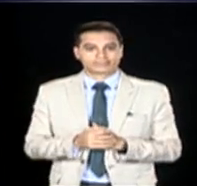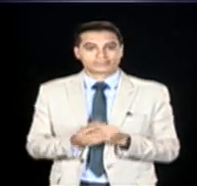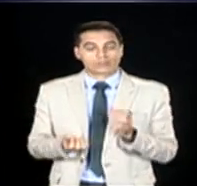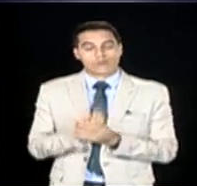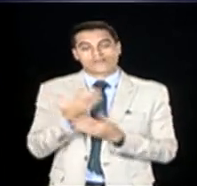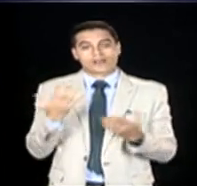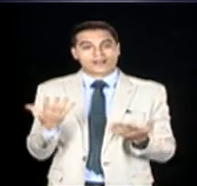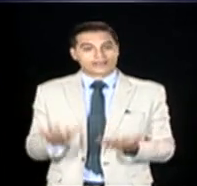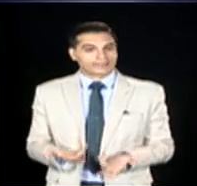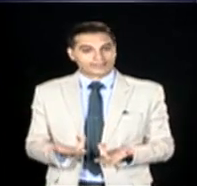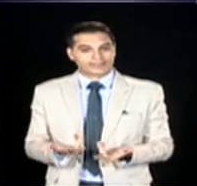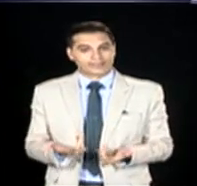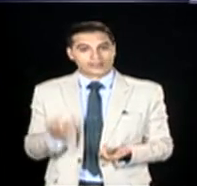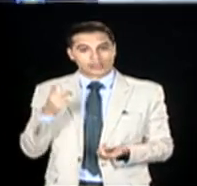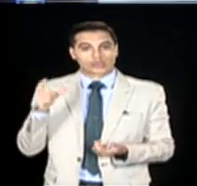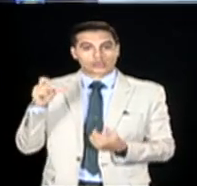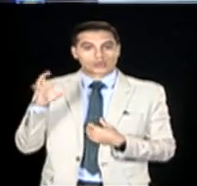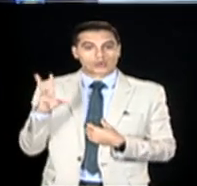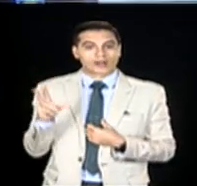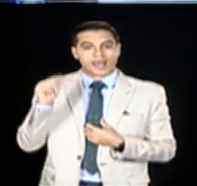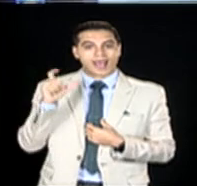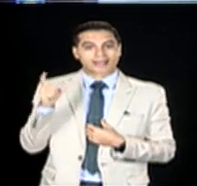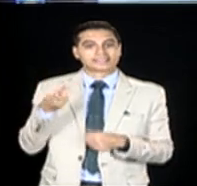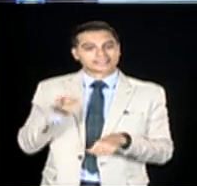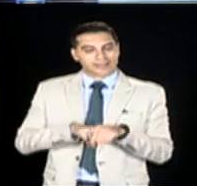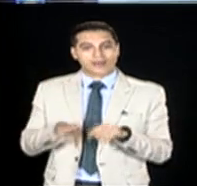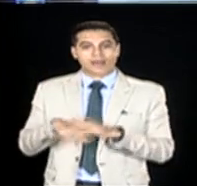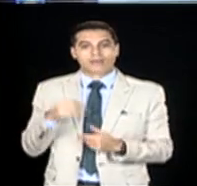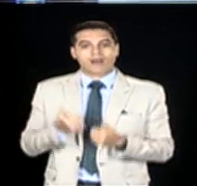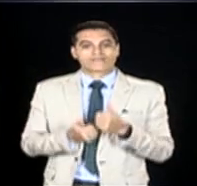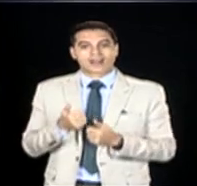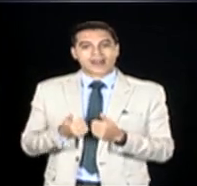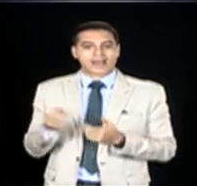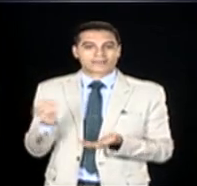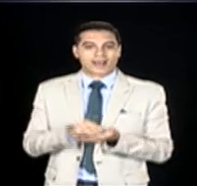المفاجأة بقى أن نورهان أنت كمان هتلعب على لقب أفضل لاعب.